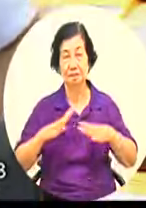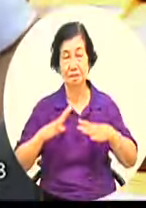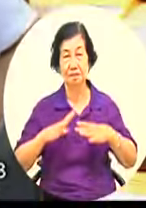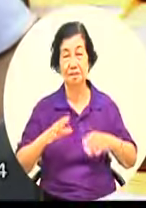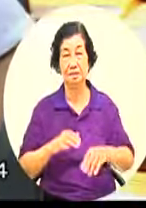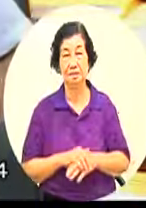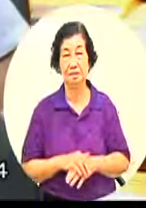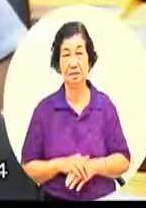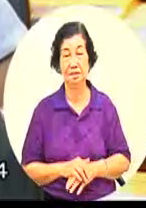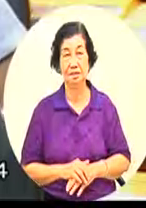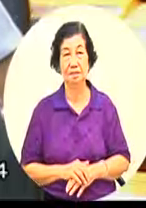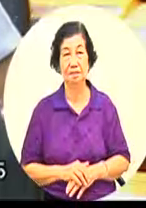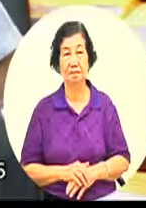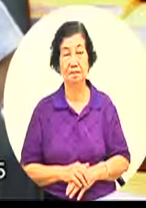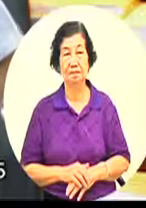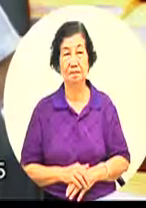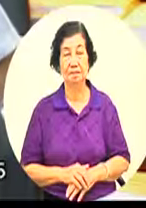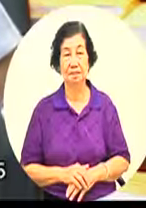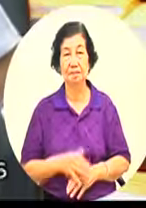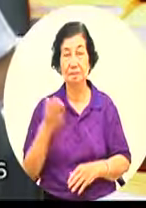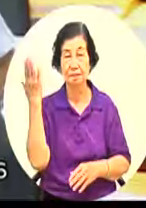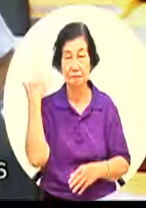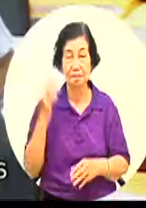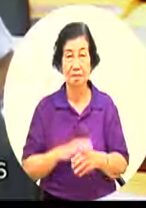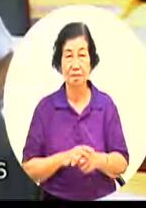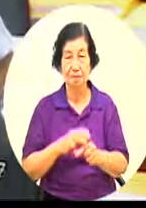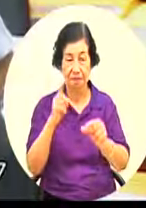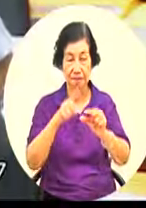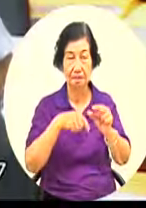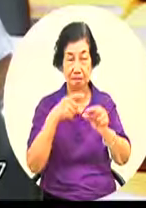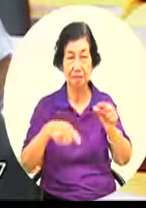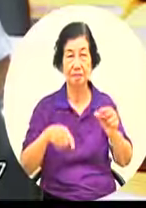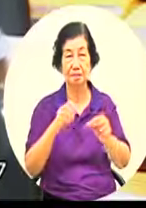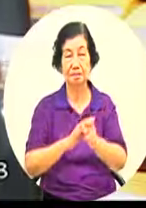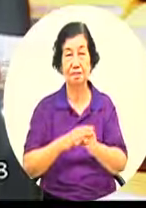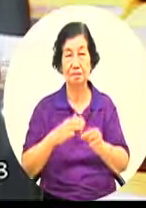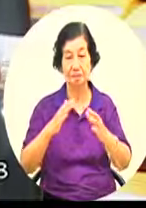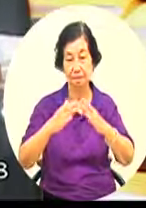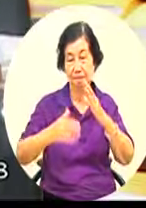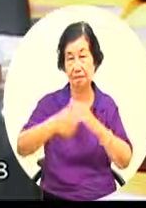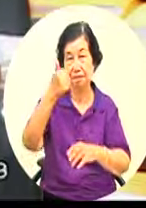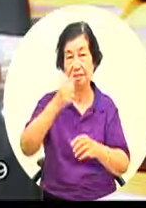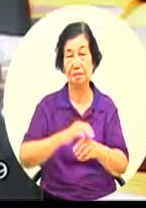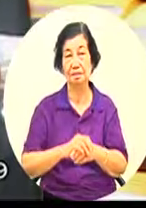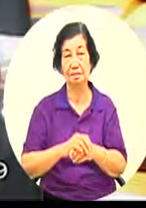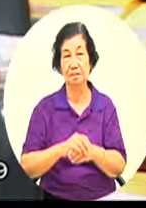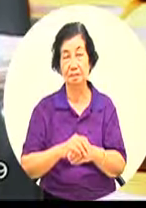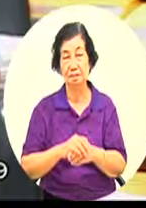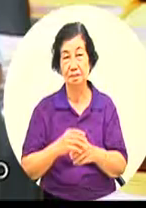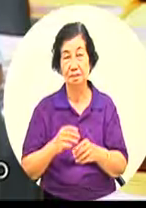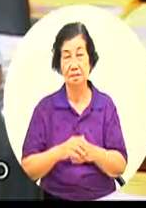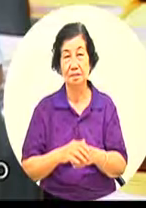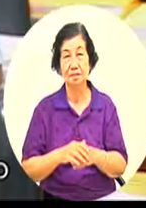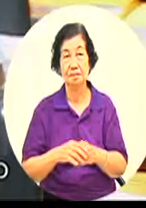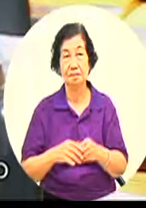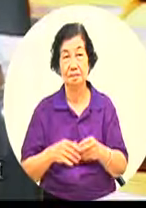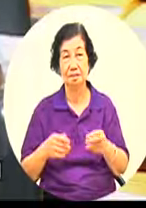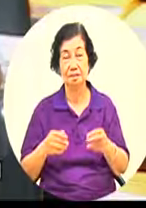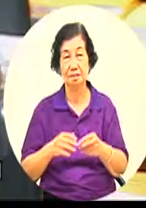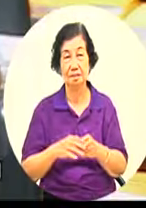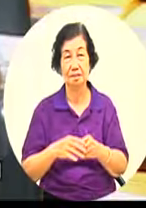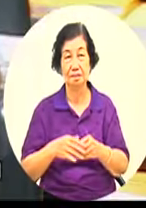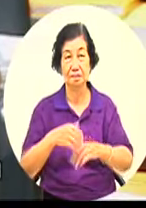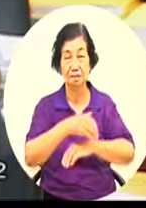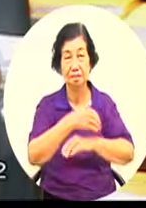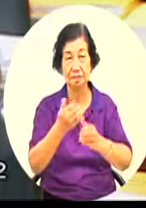为我以前跟你们史哲局长常常问他说，到底我们前镇小港看到怎么样的亮点在我们的这